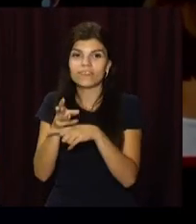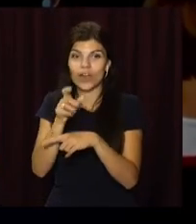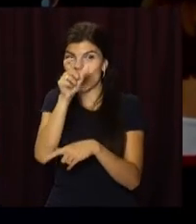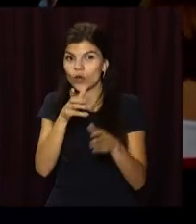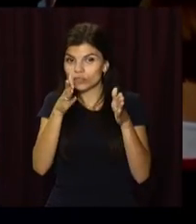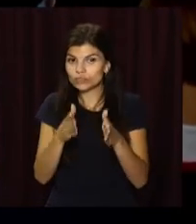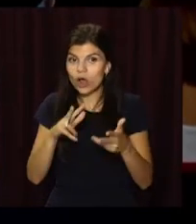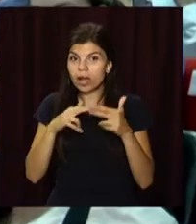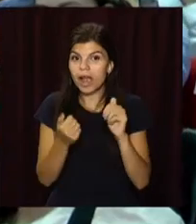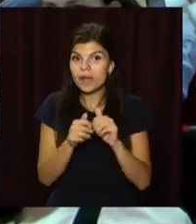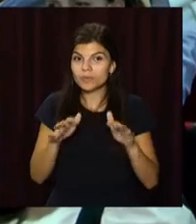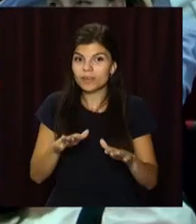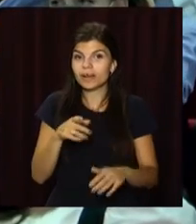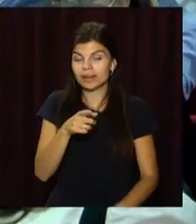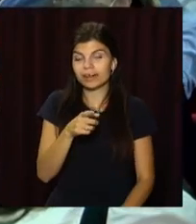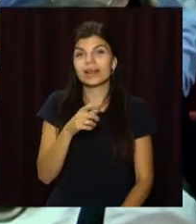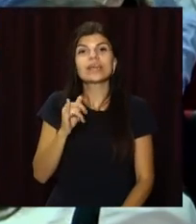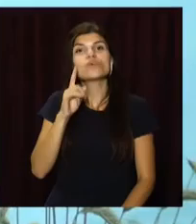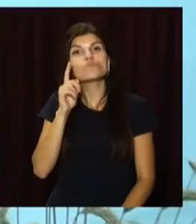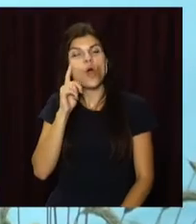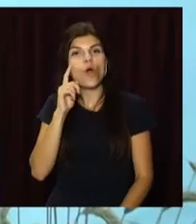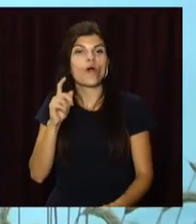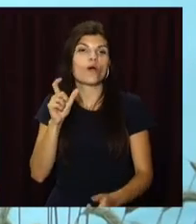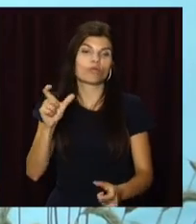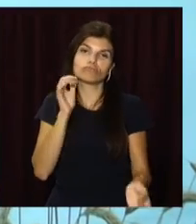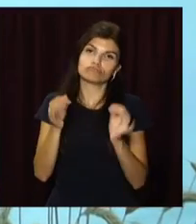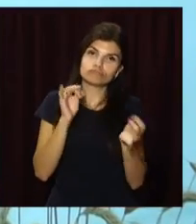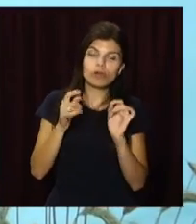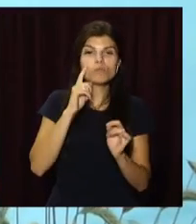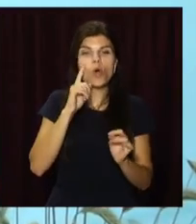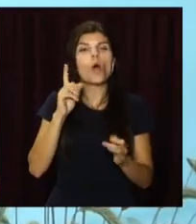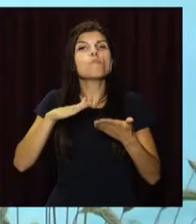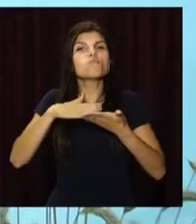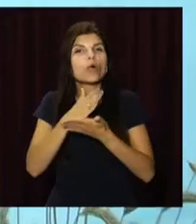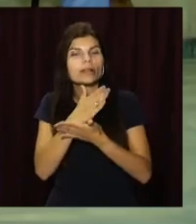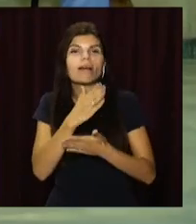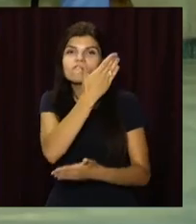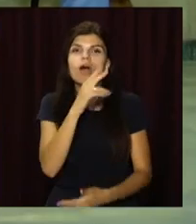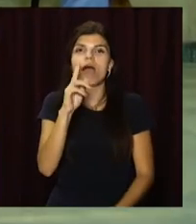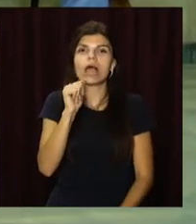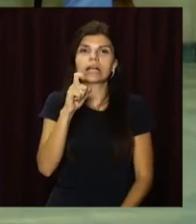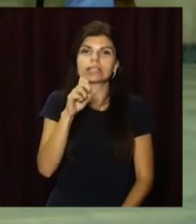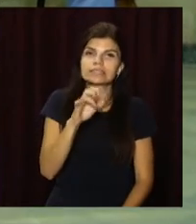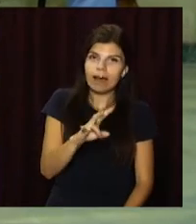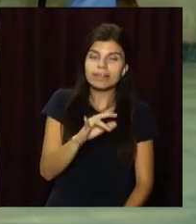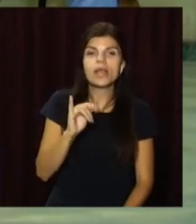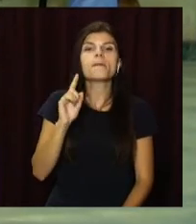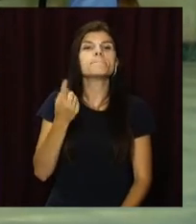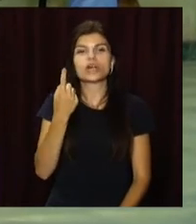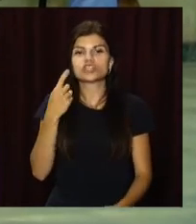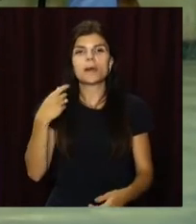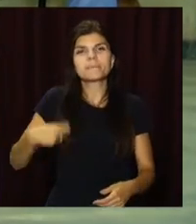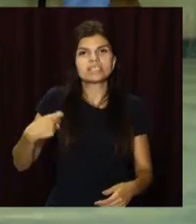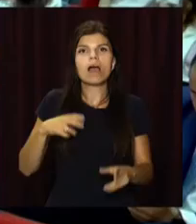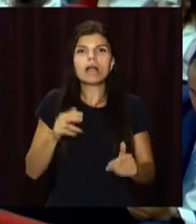Назарбаєва у Кам'янському та дискусія з активною молоддю міста. Обговорили молодіжну політику Казахстану та життєвий шлях першого президента як